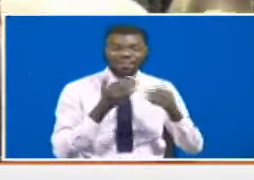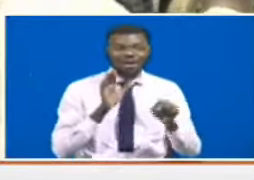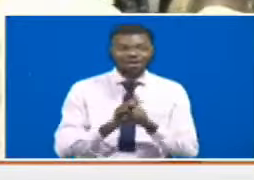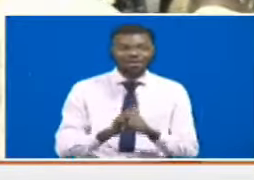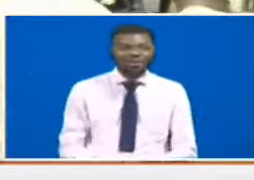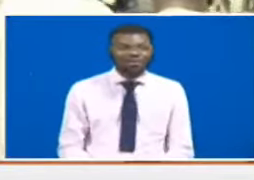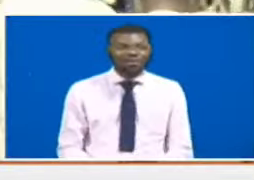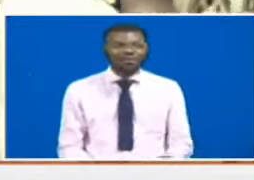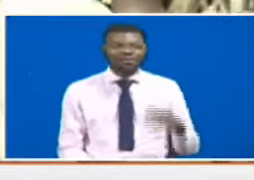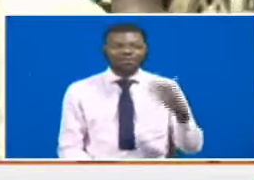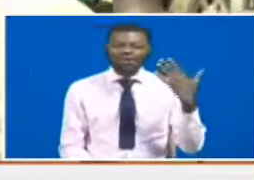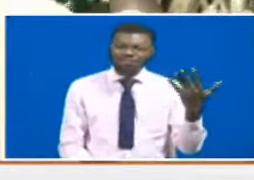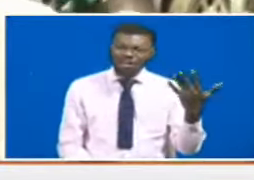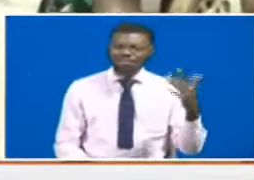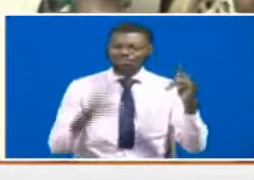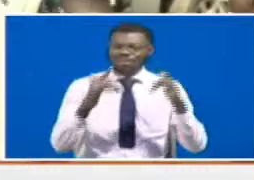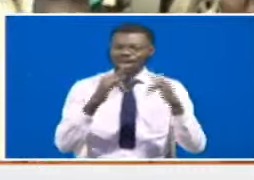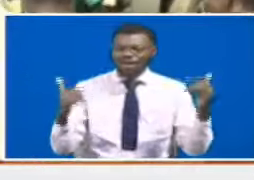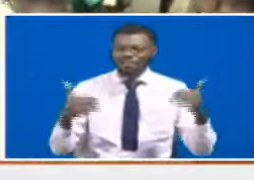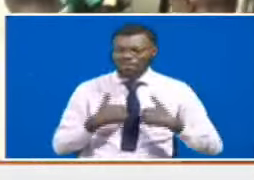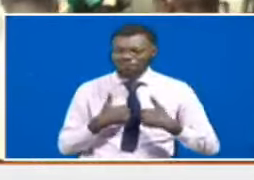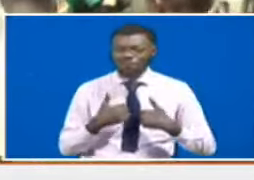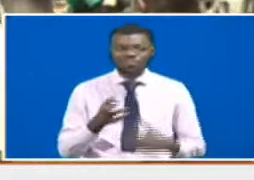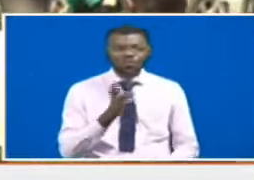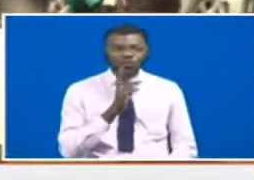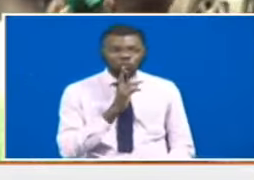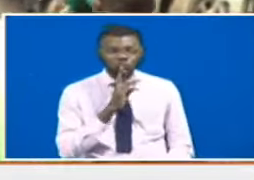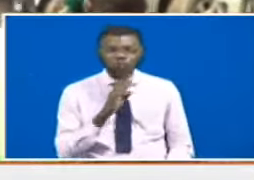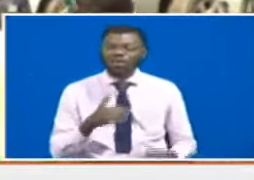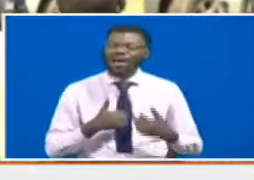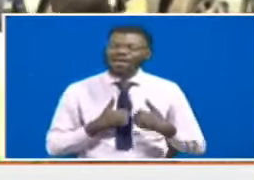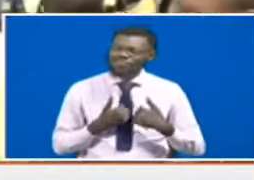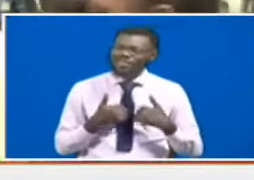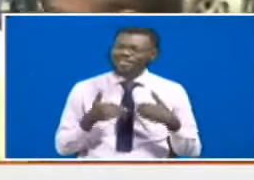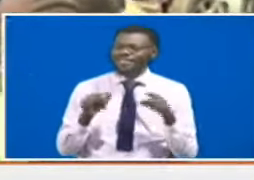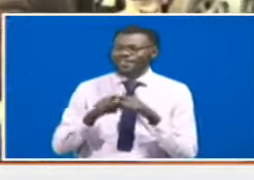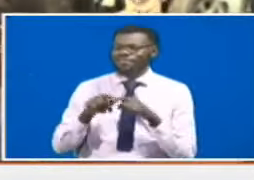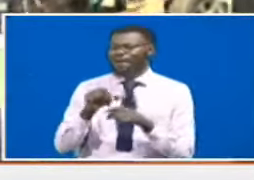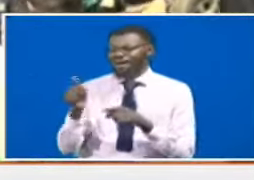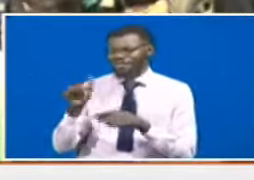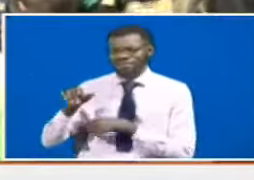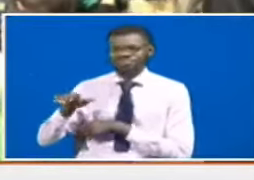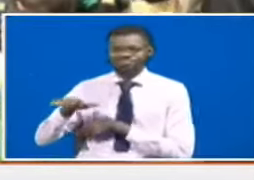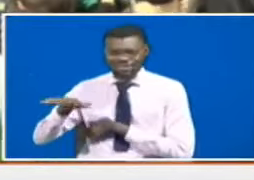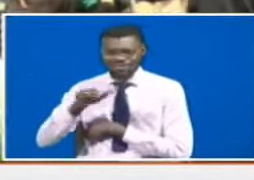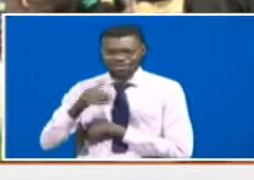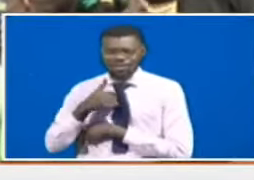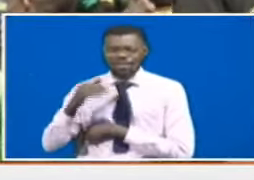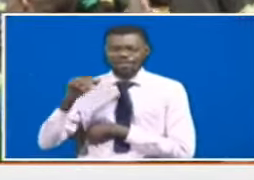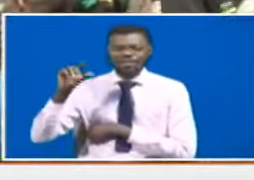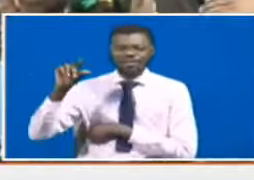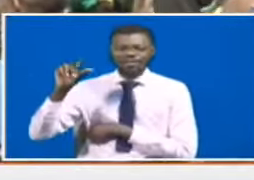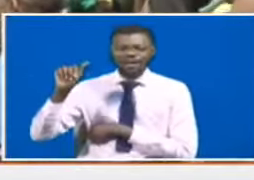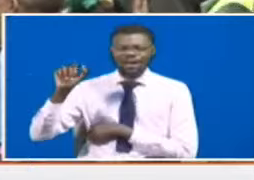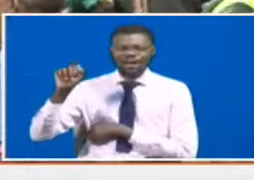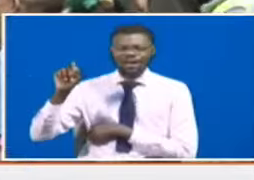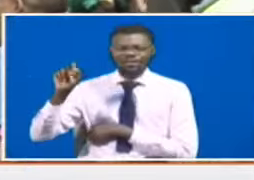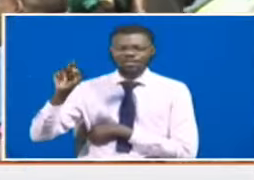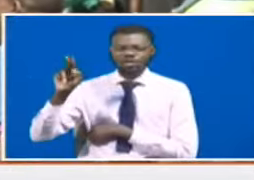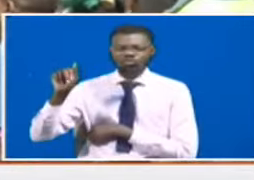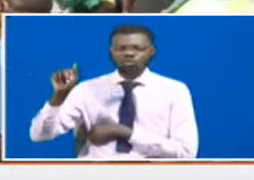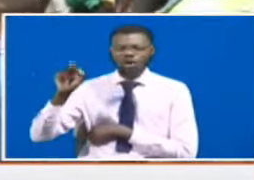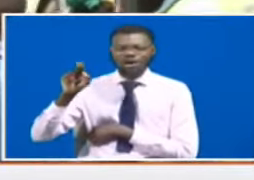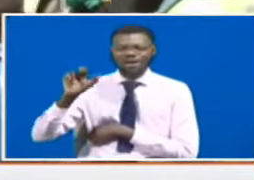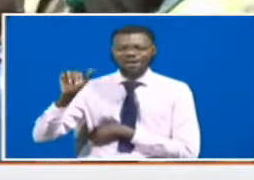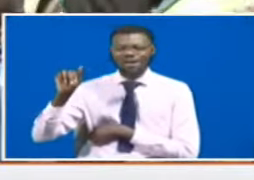in Ruiru mainly and Katuanyaga. So from here we are going to Katuanyaga to assess the situation and also